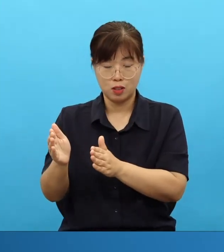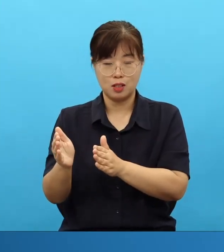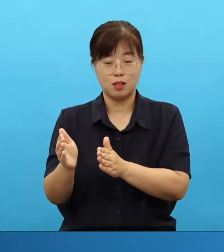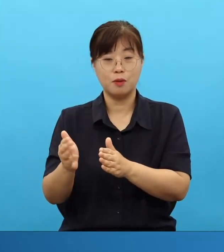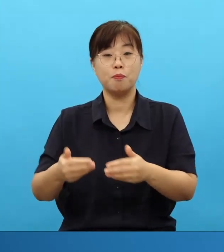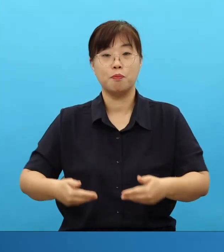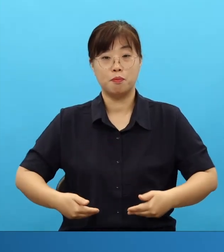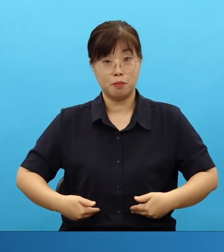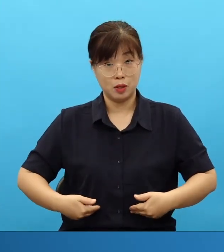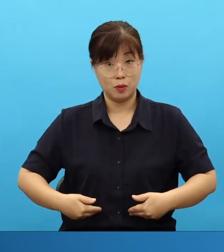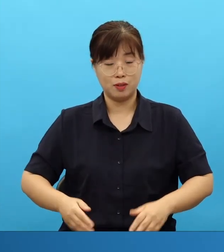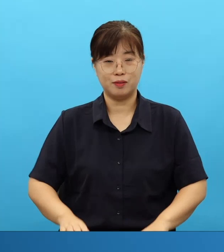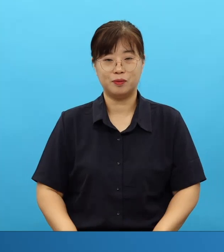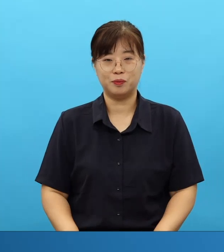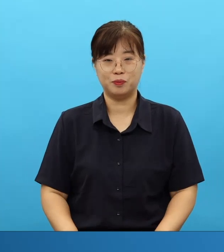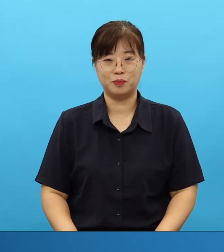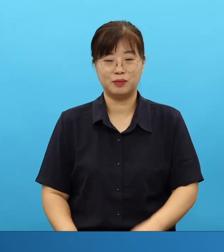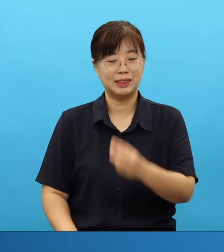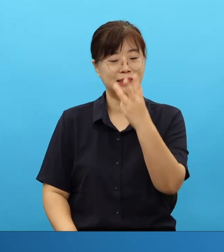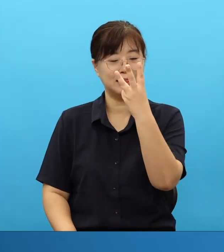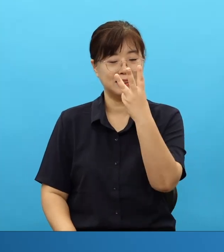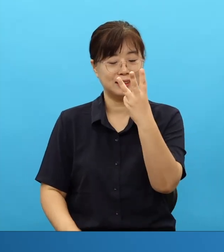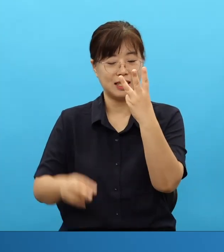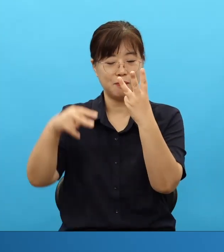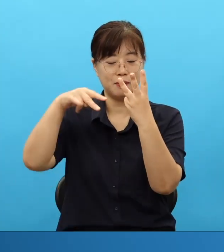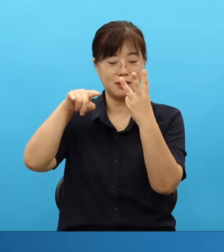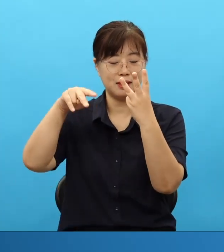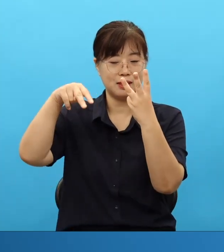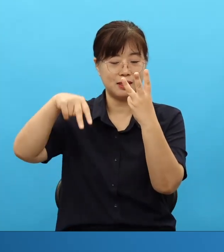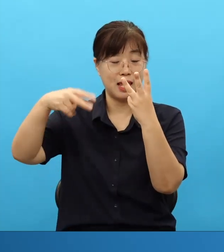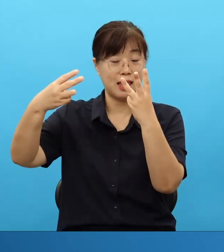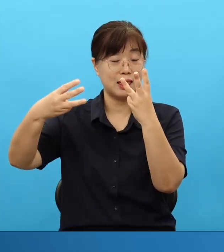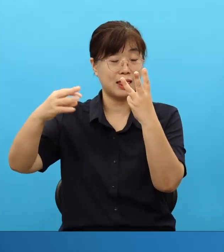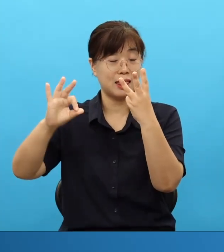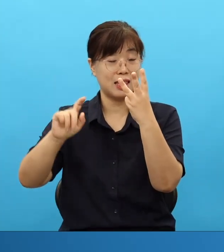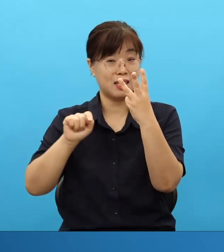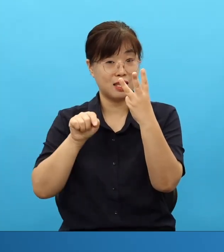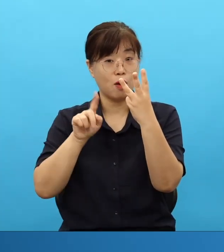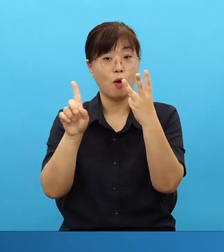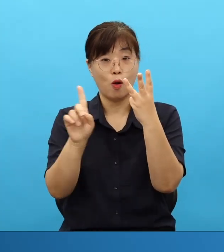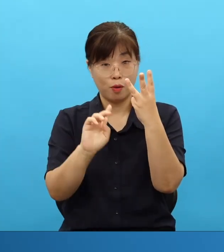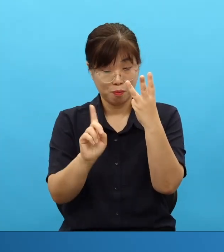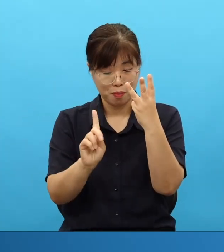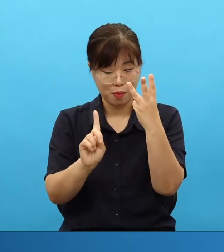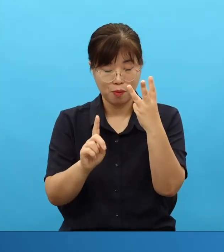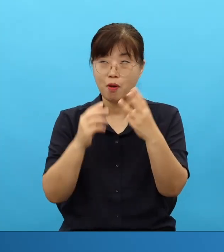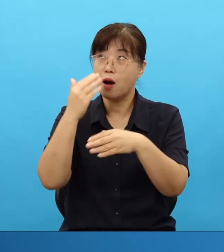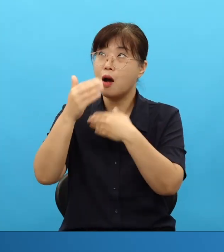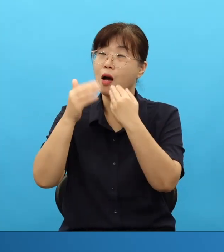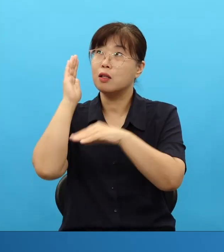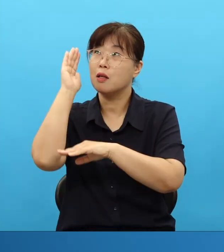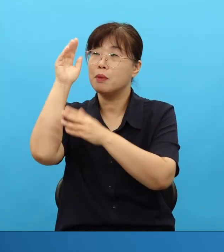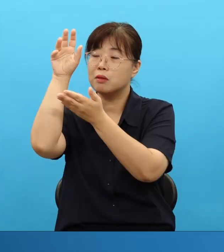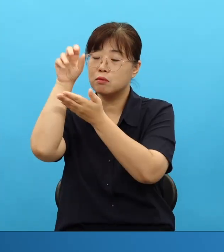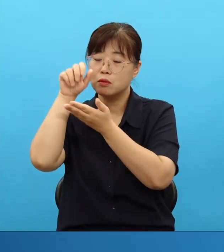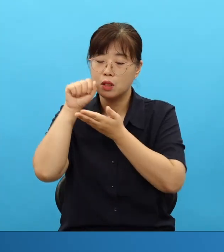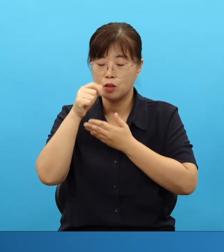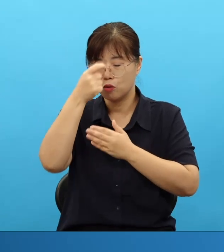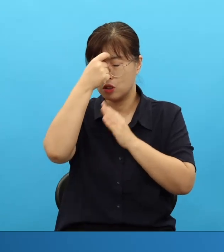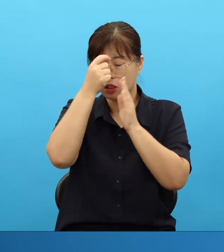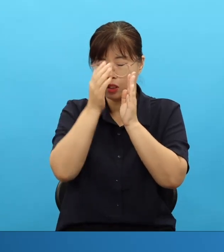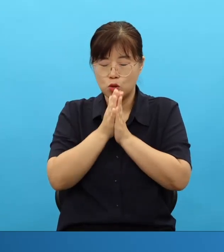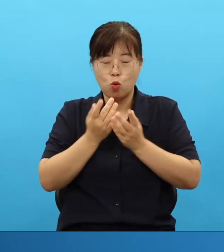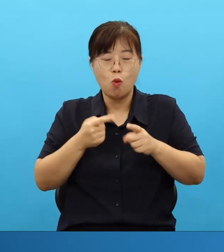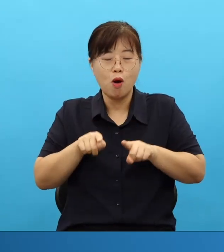그래서 말씀으로 답이 탁오 이런 걸 가르쳐주는 겁니다